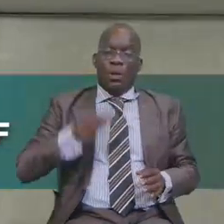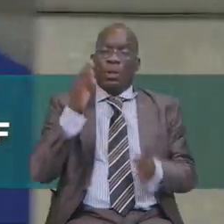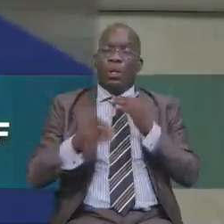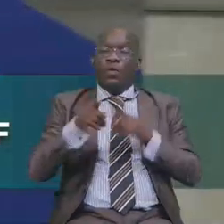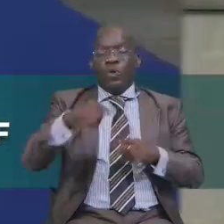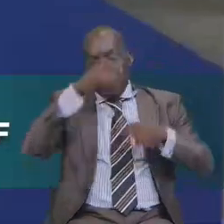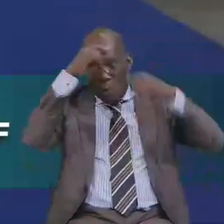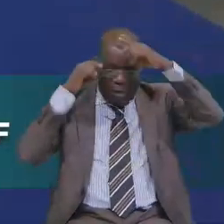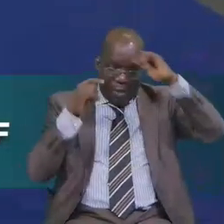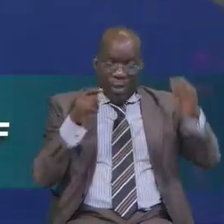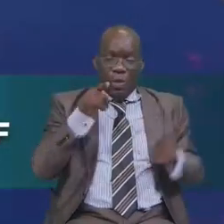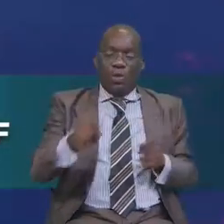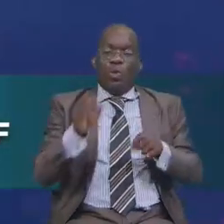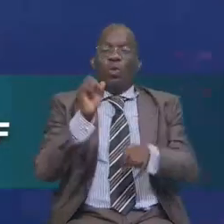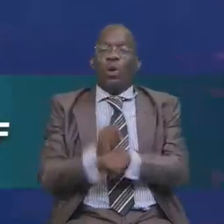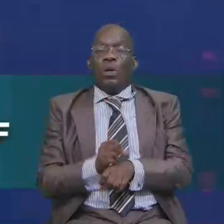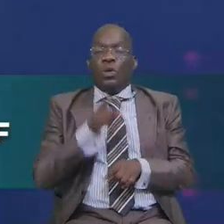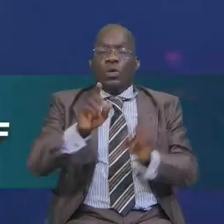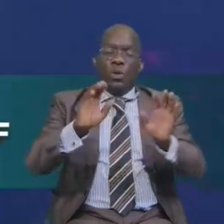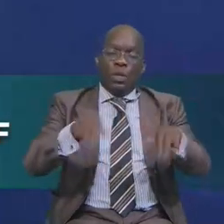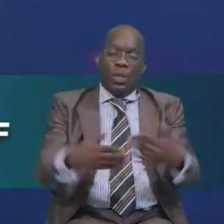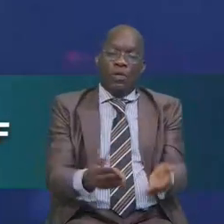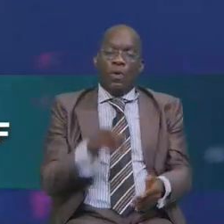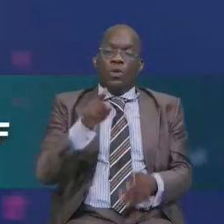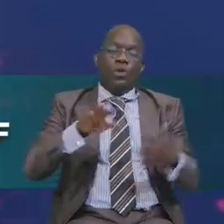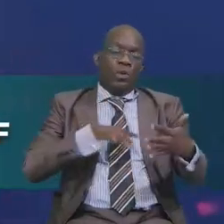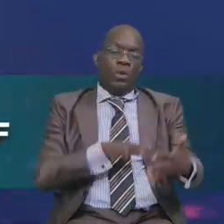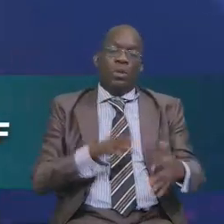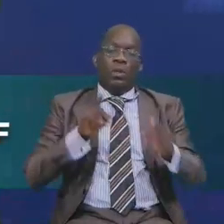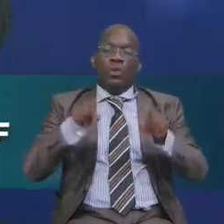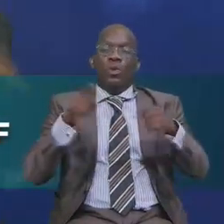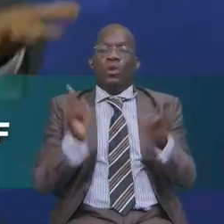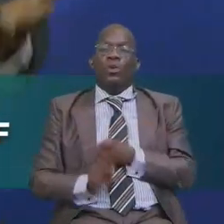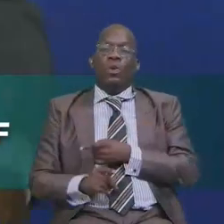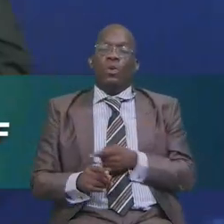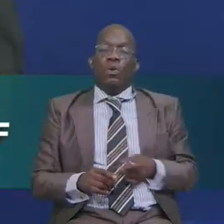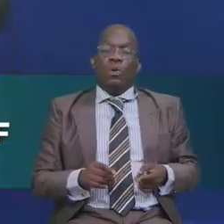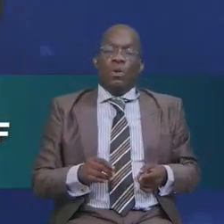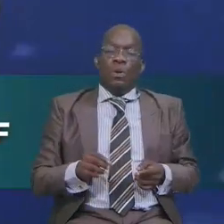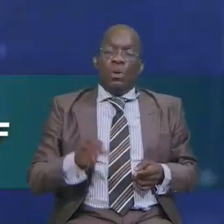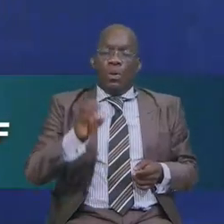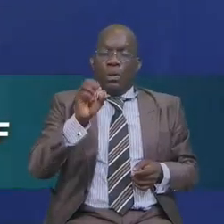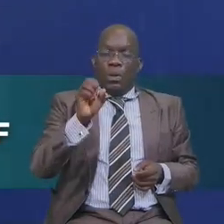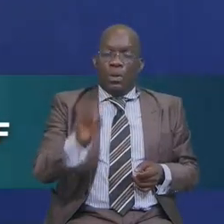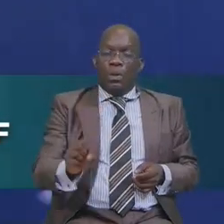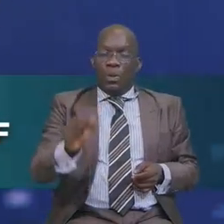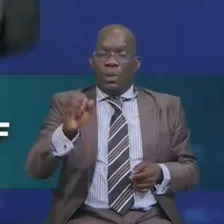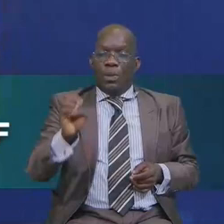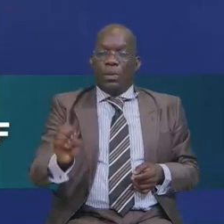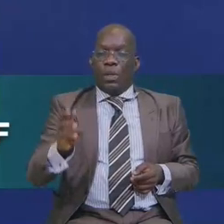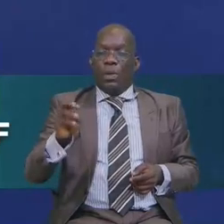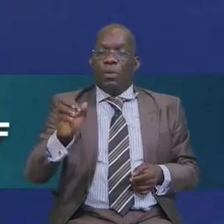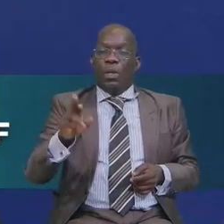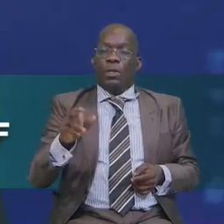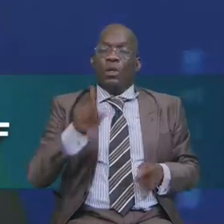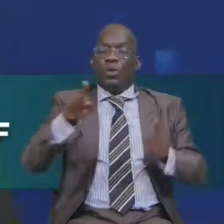cultivez, si vous donnez, si vous étudiez, si vous allez au séminaire et vous sortez et vous travaillez avec